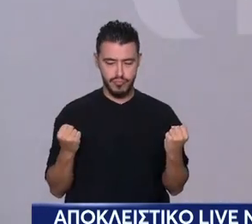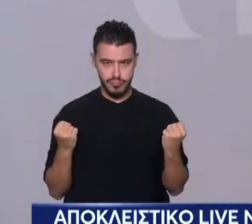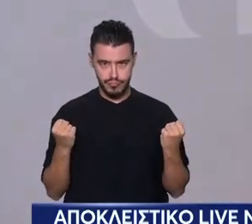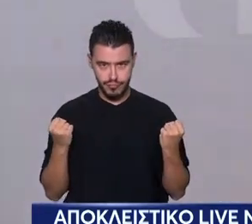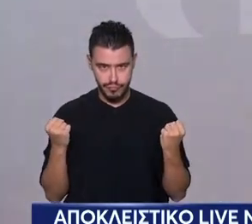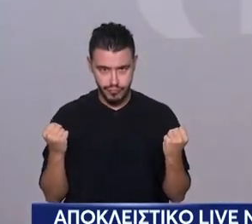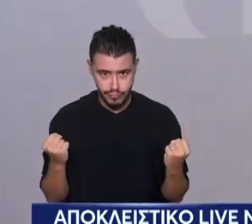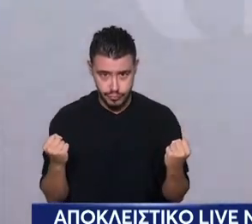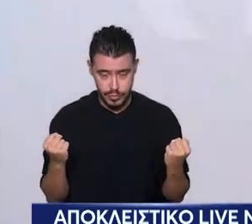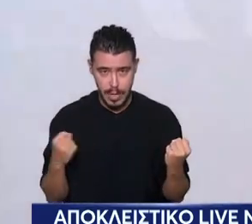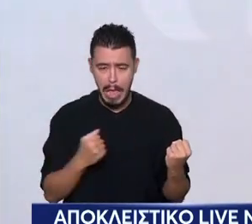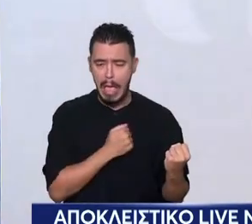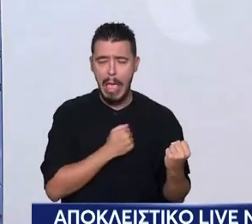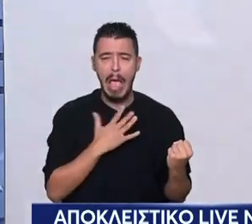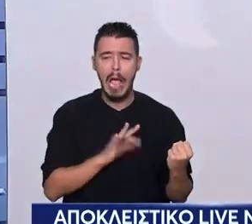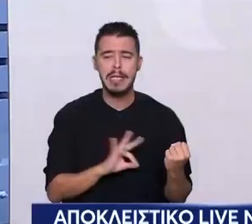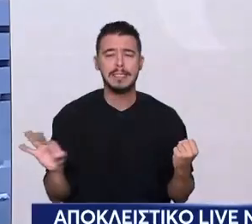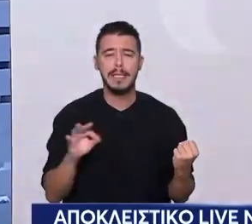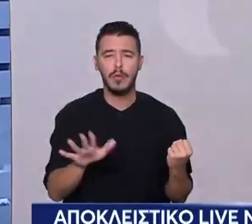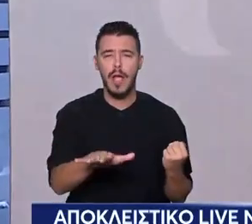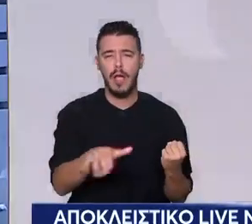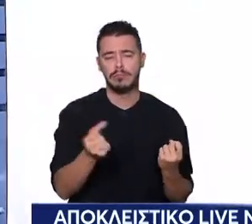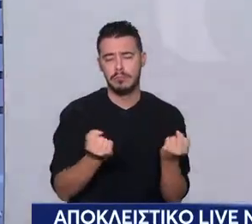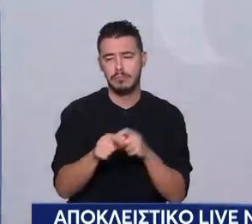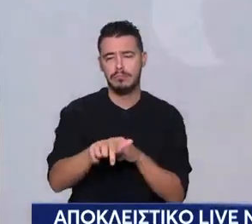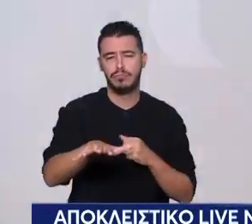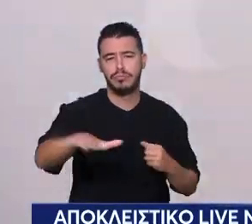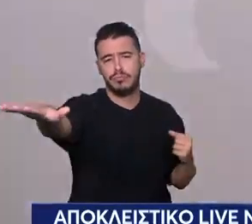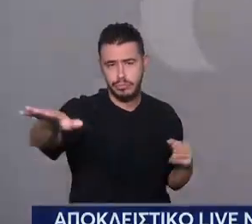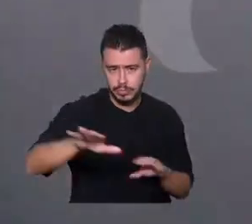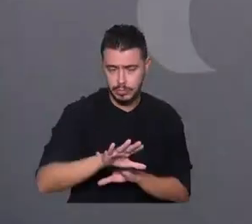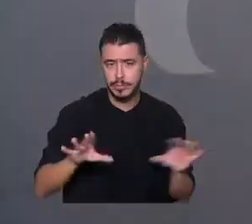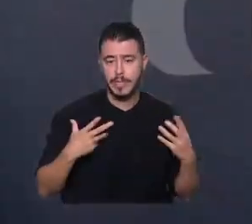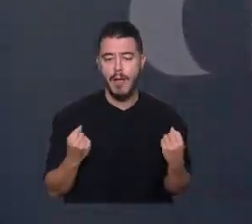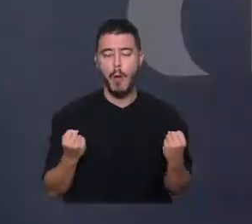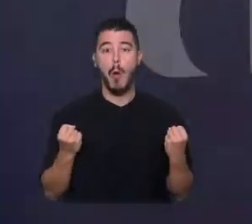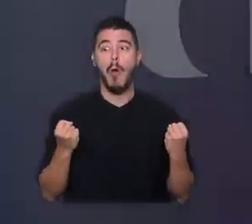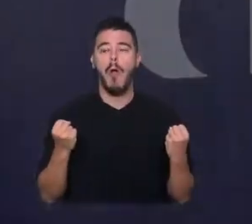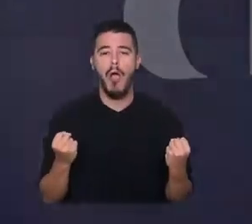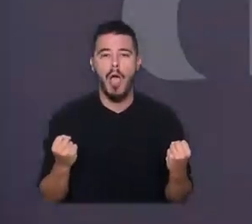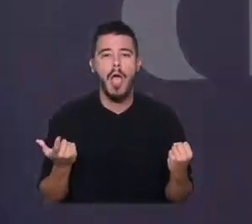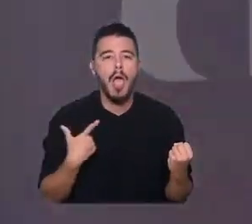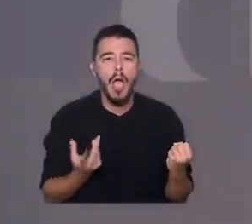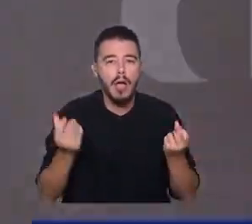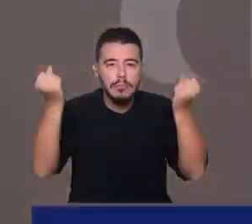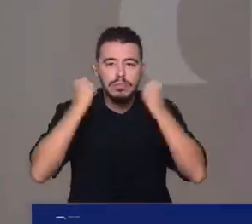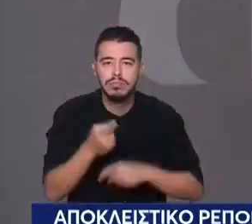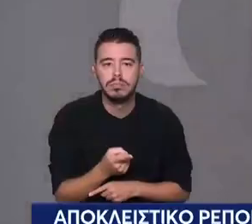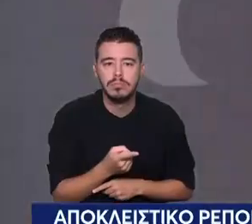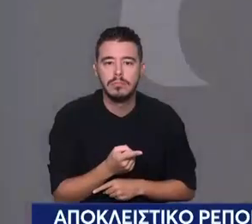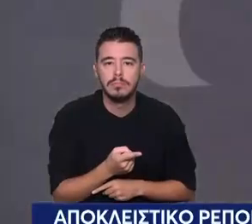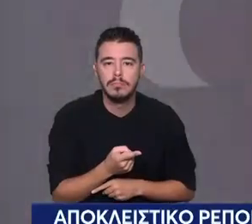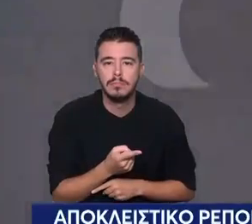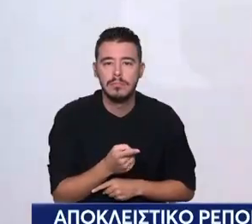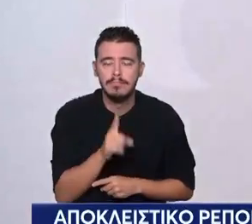τρένου εκτιμώντας ότι μέχρι να έρθει τρένο θα έχει προχωρήσει. Και δεν έγινε. Και κοιτάξτε, μιλάμε στον